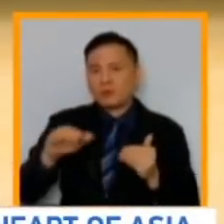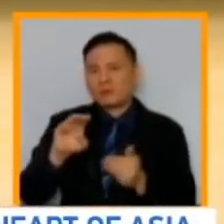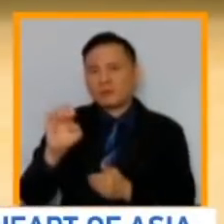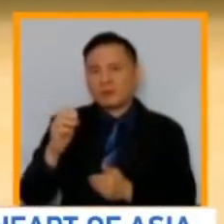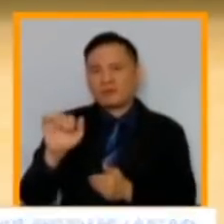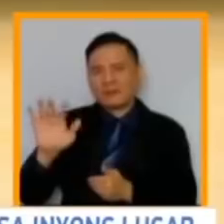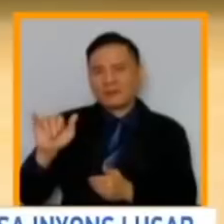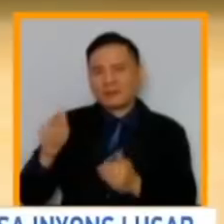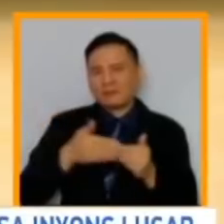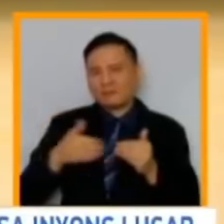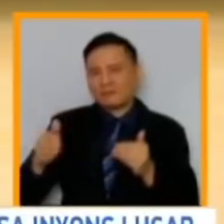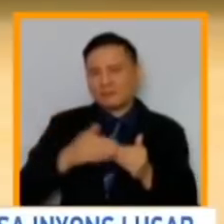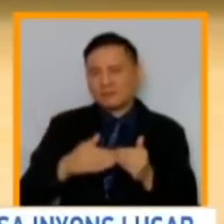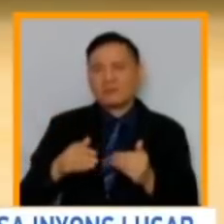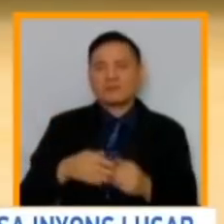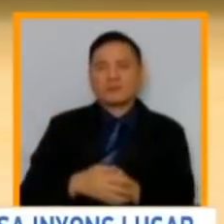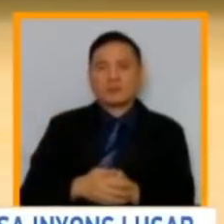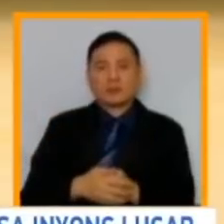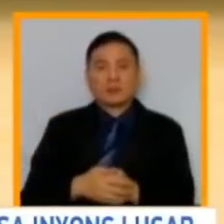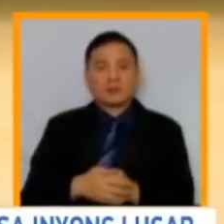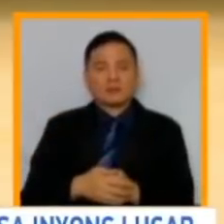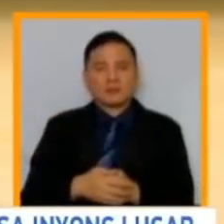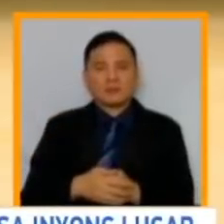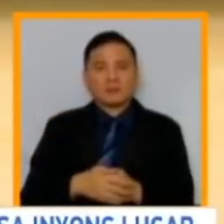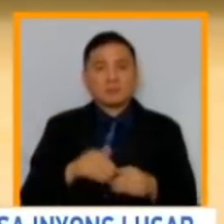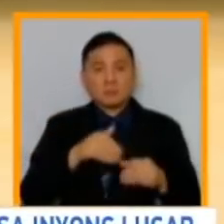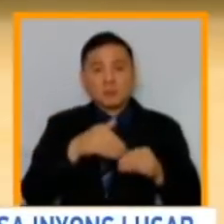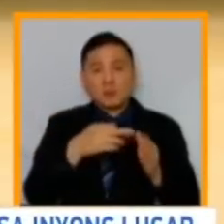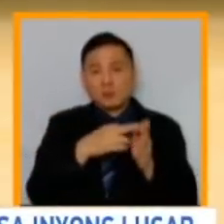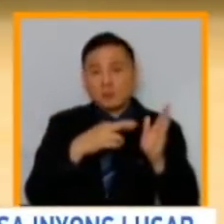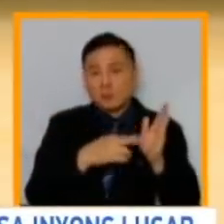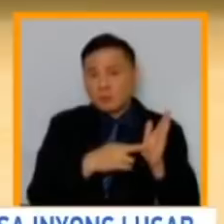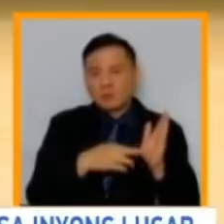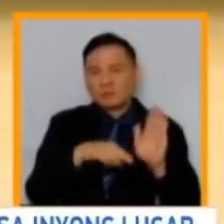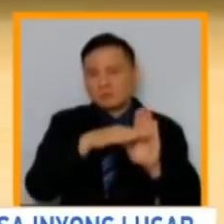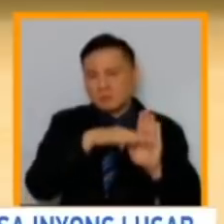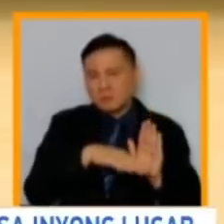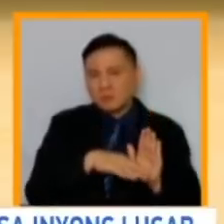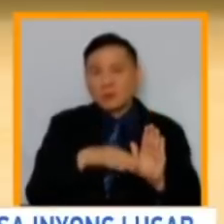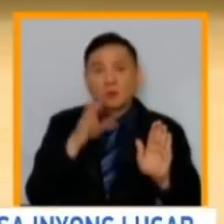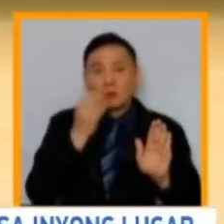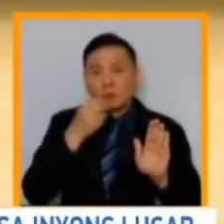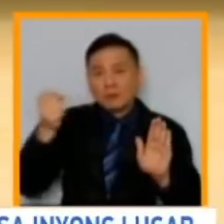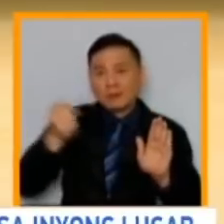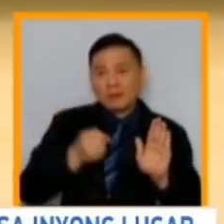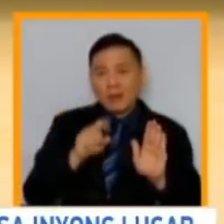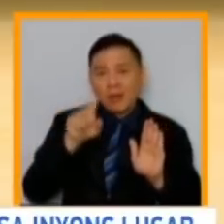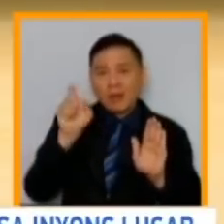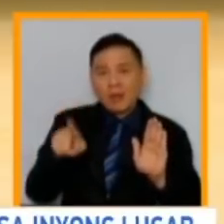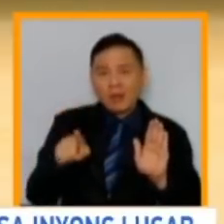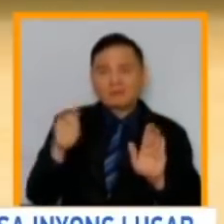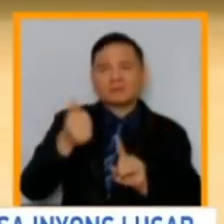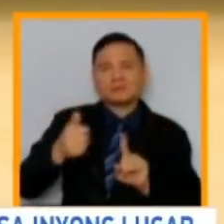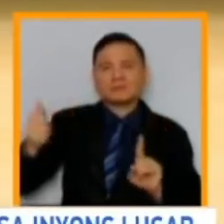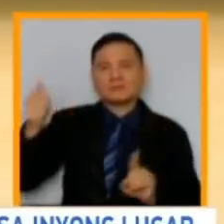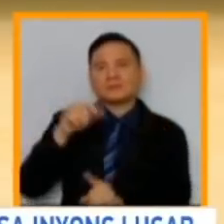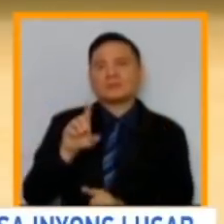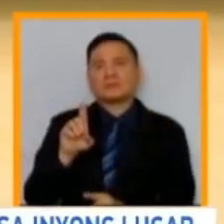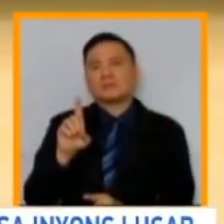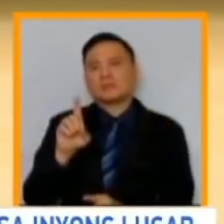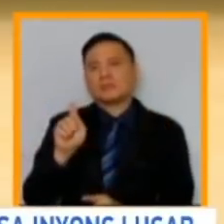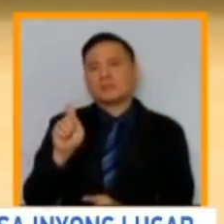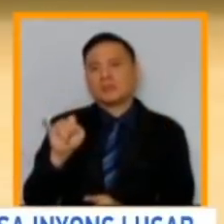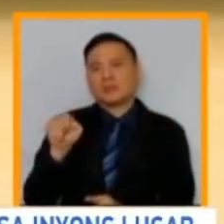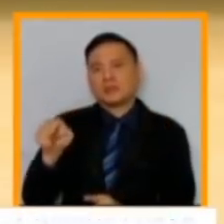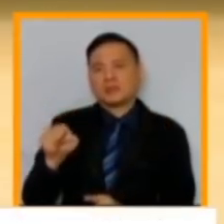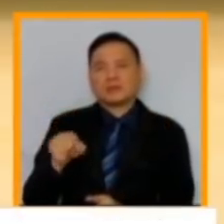maraming lugar? At kaugnay niya at ilang pang issue mapanayam natin si Department of Trade and Industry Secretary Ramon Lopez. Magandang